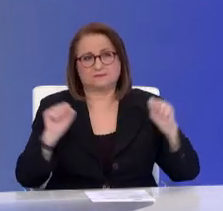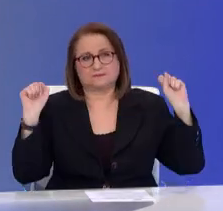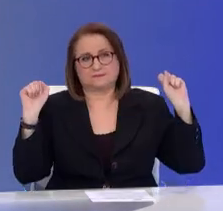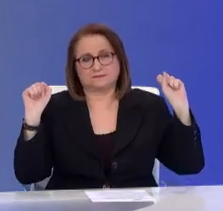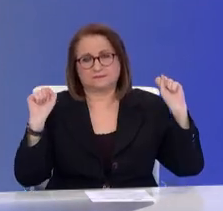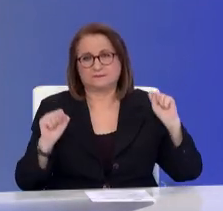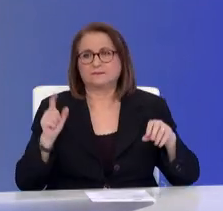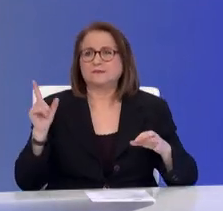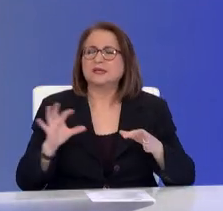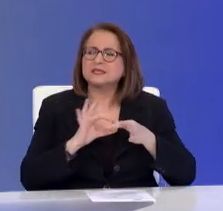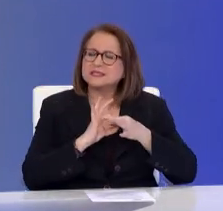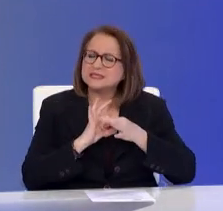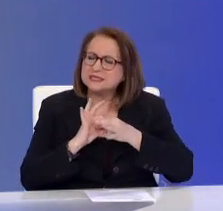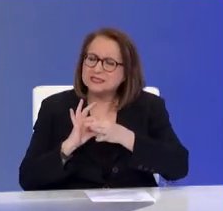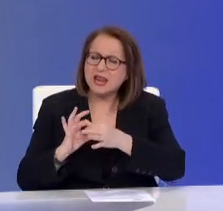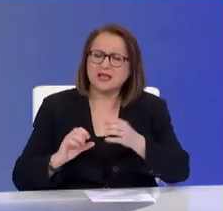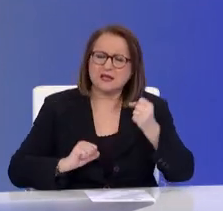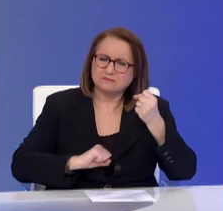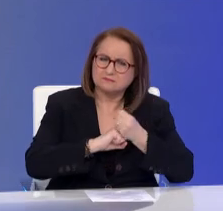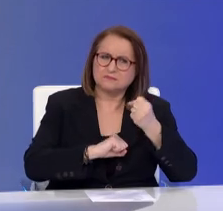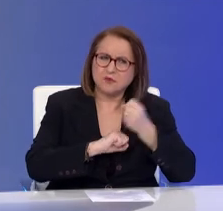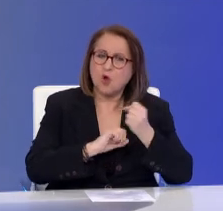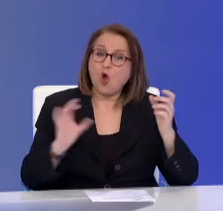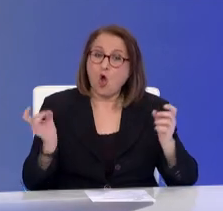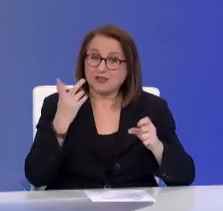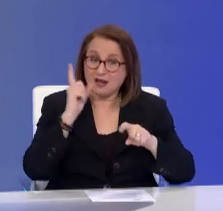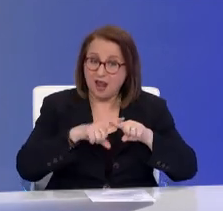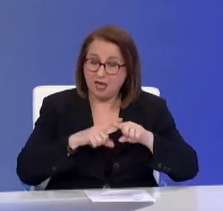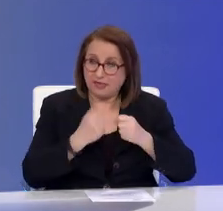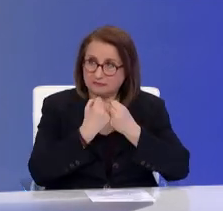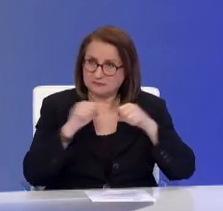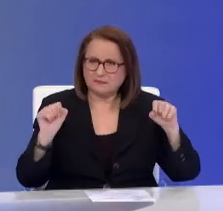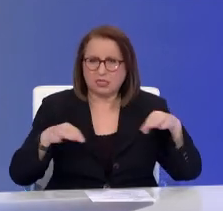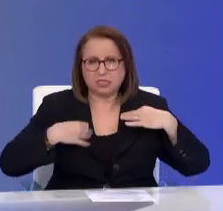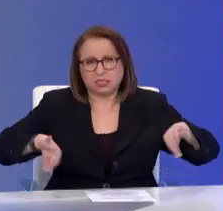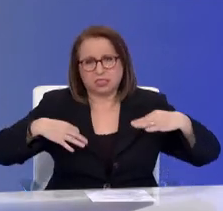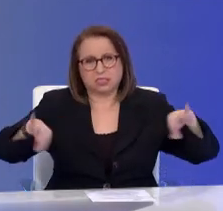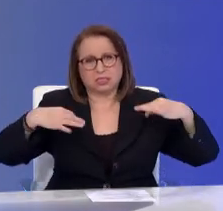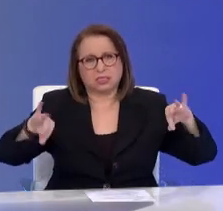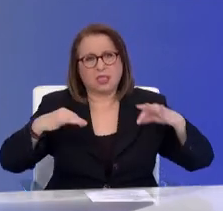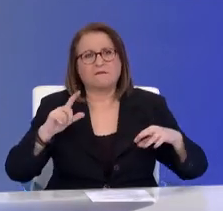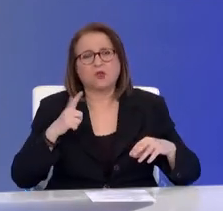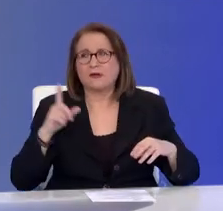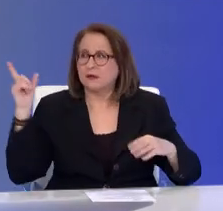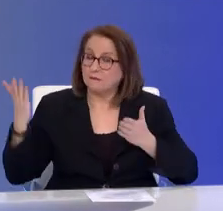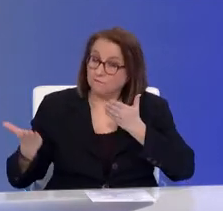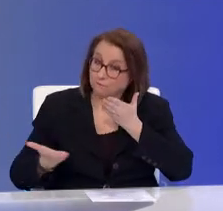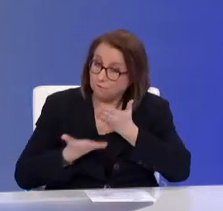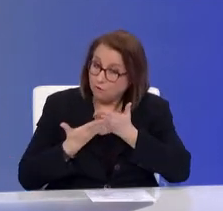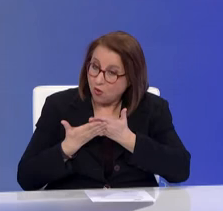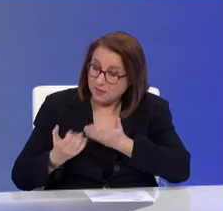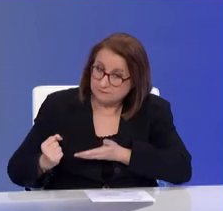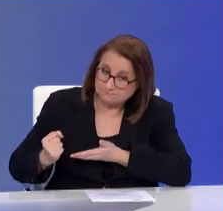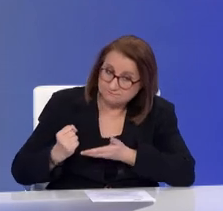Συνέχισε την οικονομική στήριξη μετά τη δημιουργία του